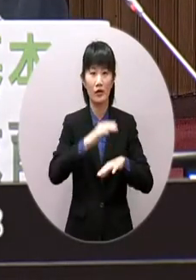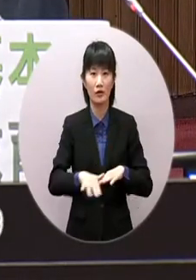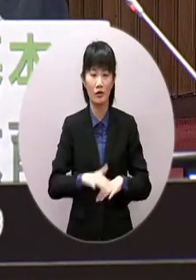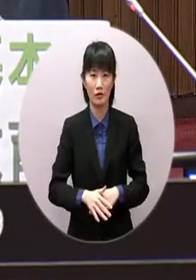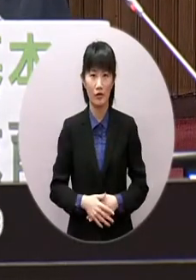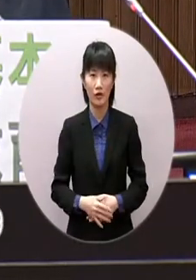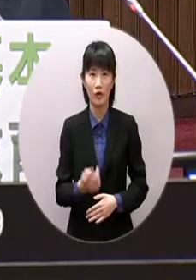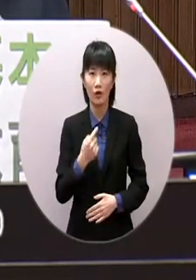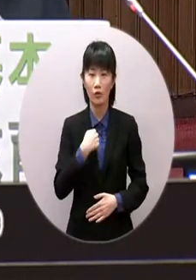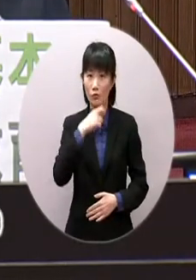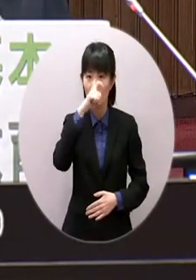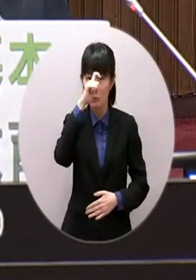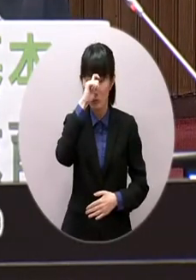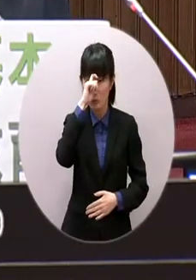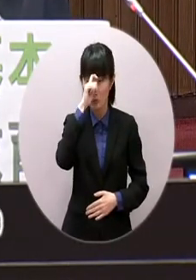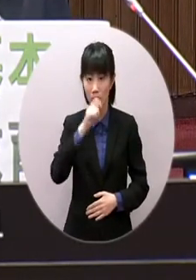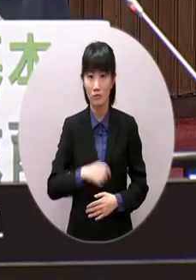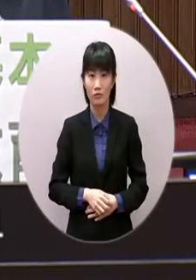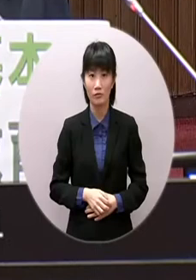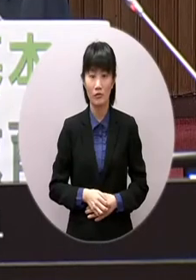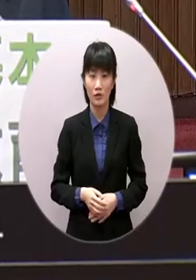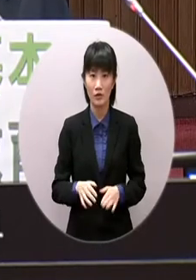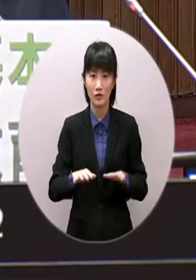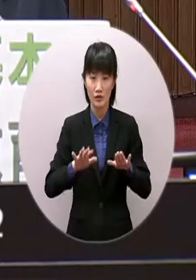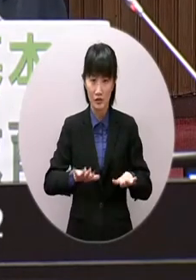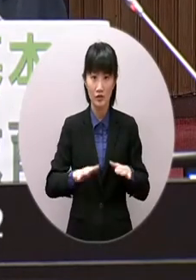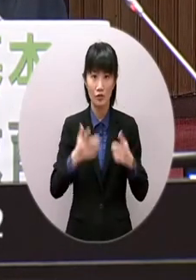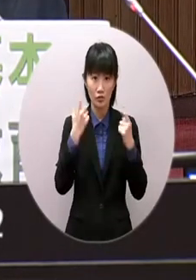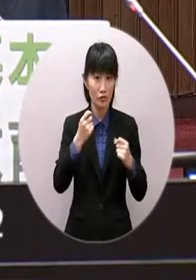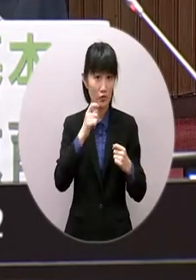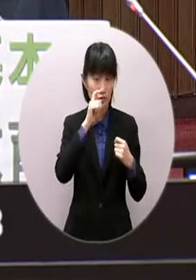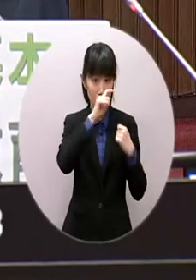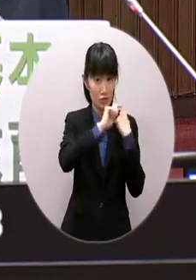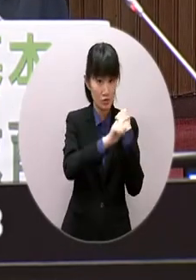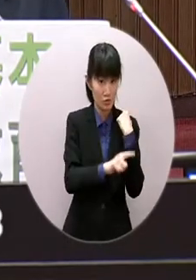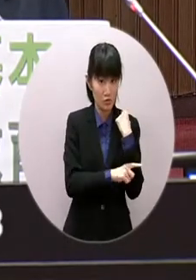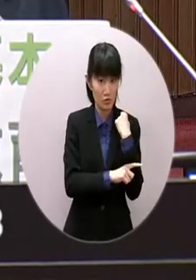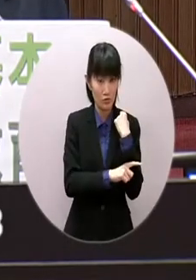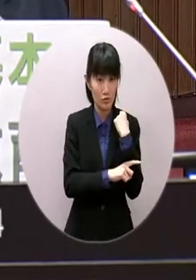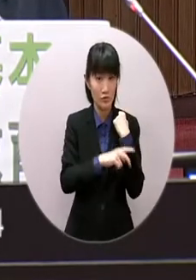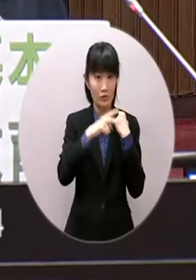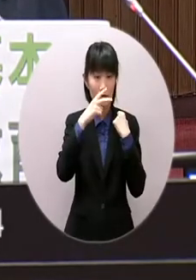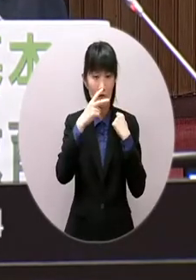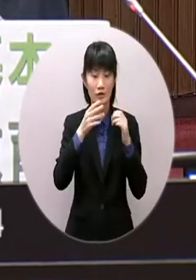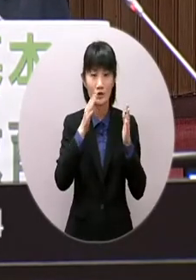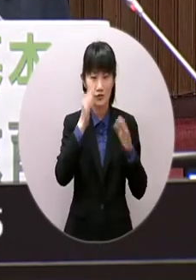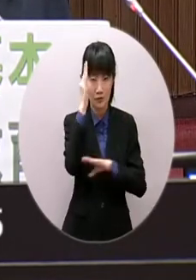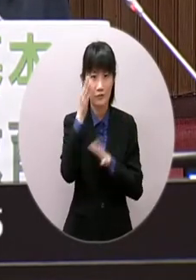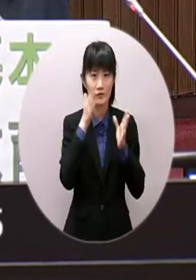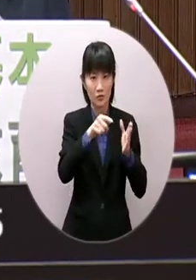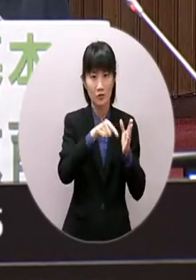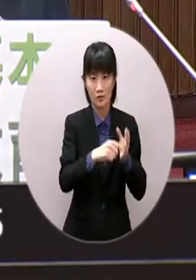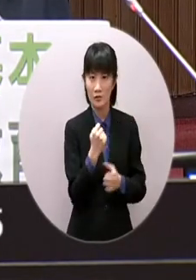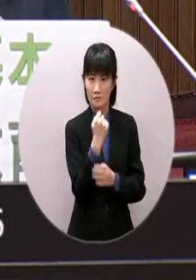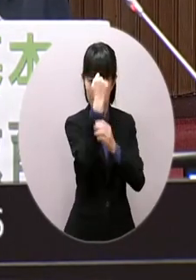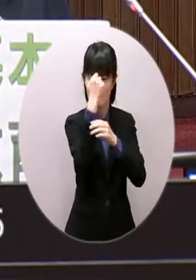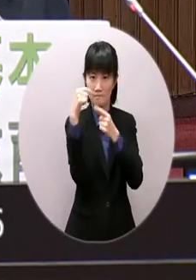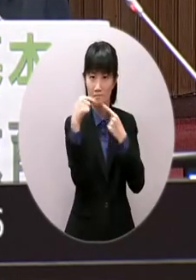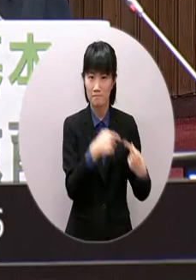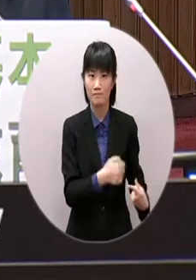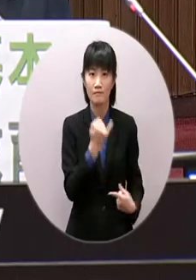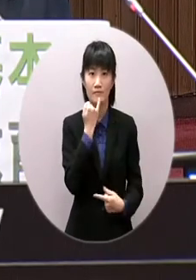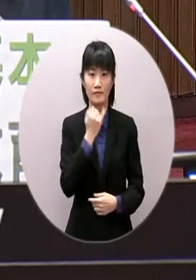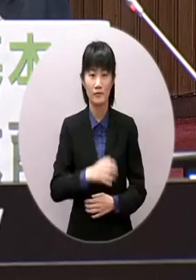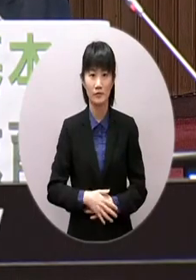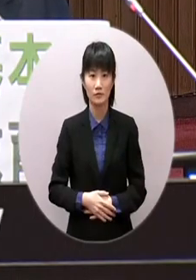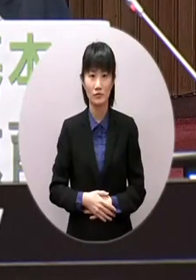容，而是我们如同你讲的，在既有的整合，我们来 给予支持啦。这件事情所做